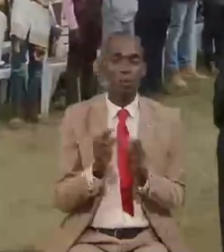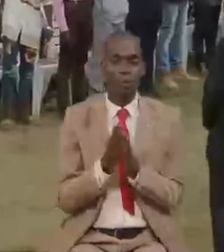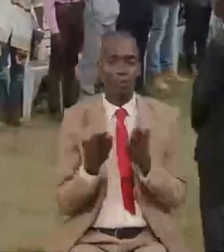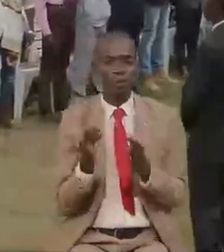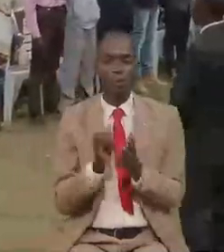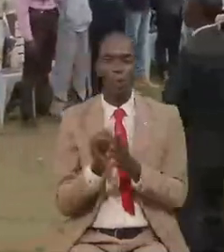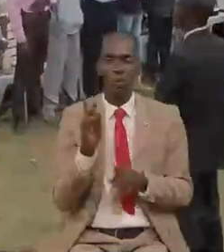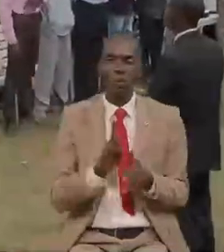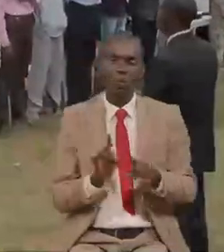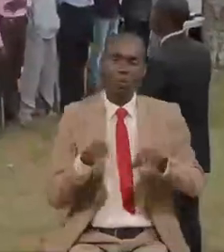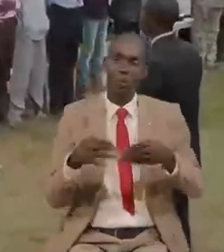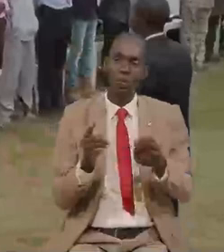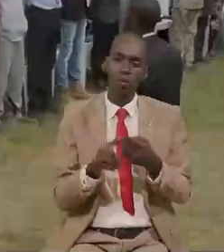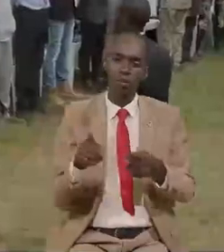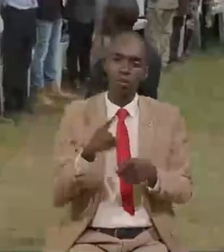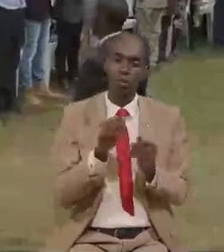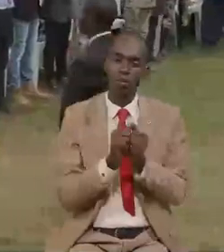amour,